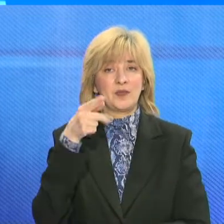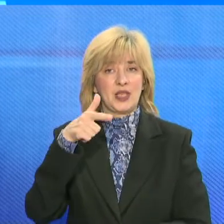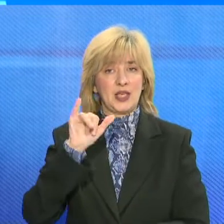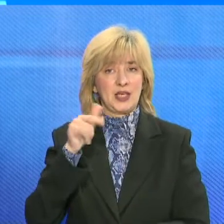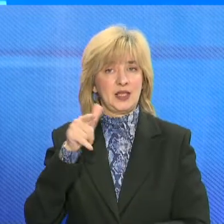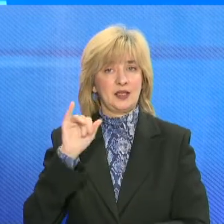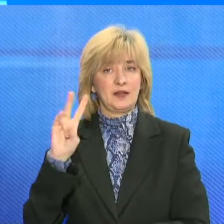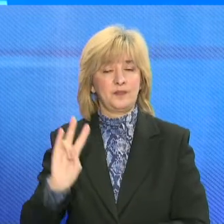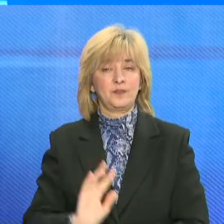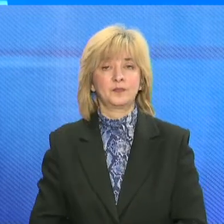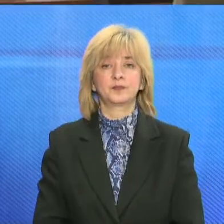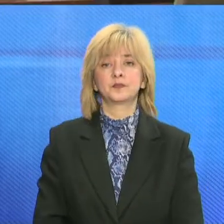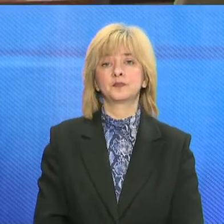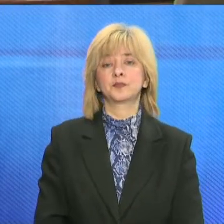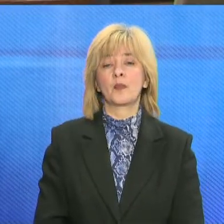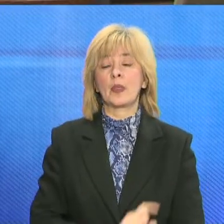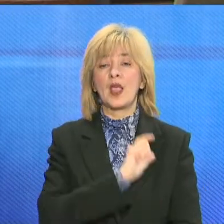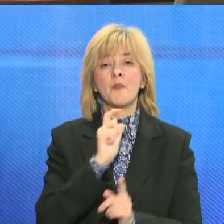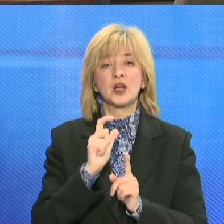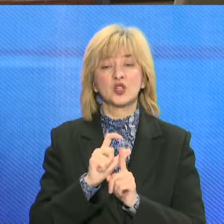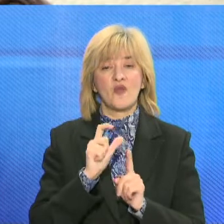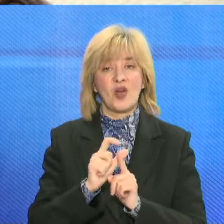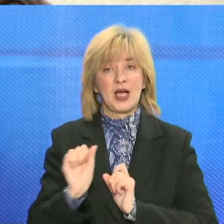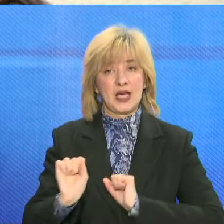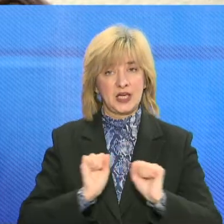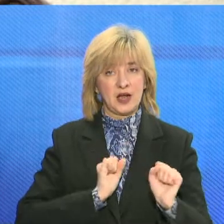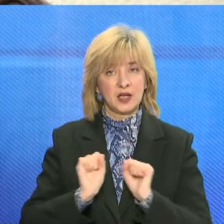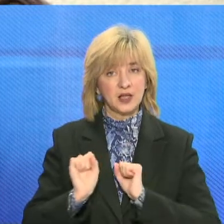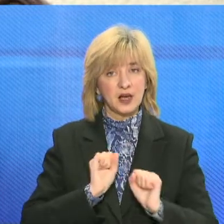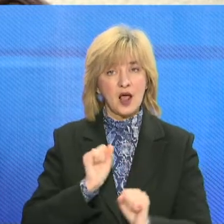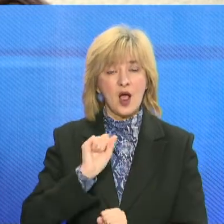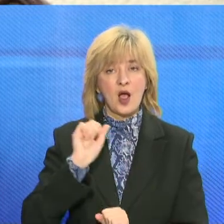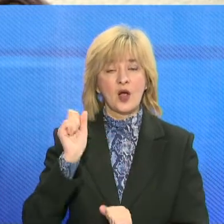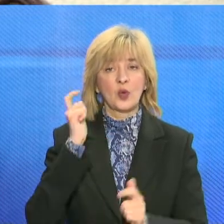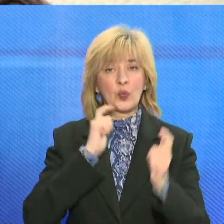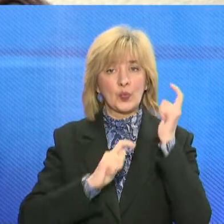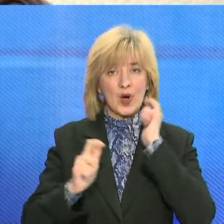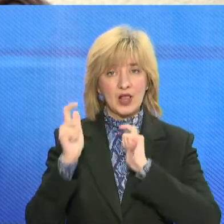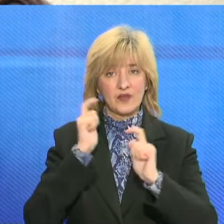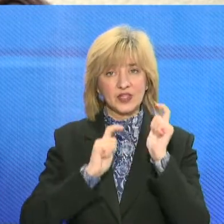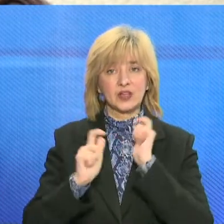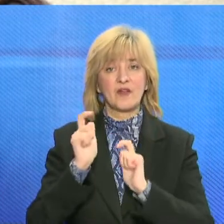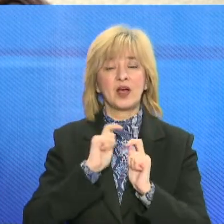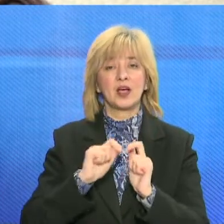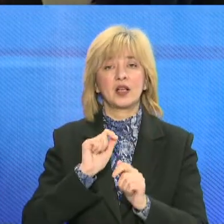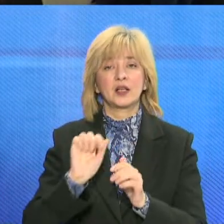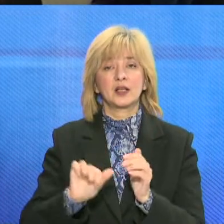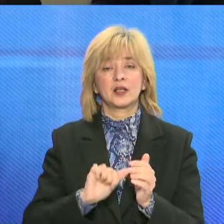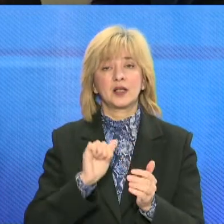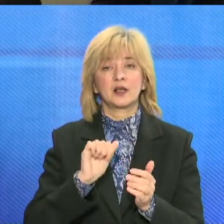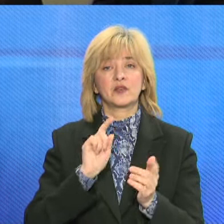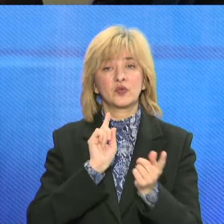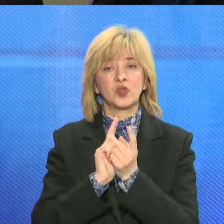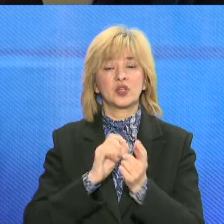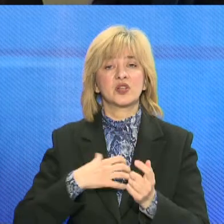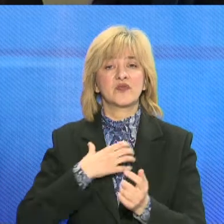раскажа. По словах ректора Купаловского, встречи со знаковыми особами краины вельми важные для студентов,